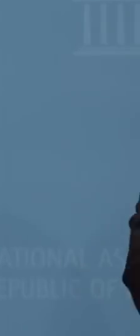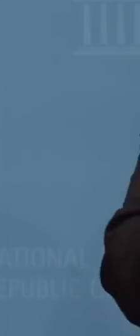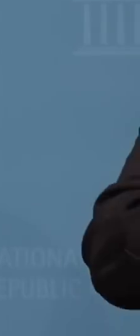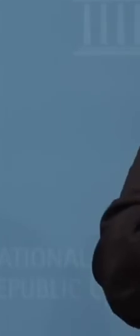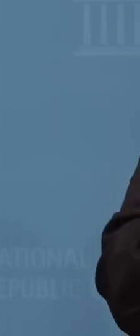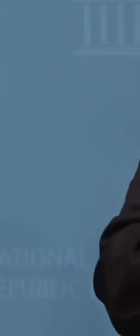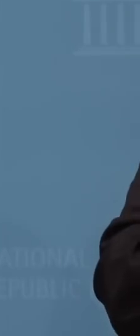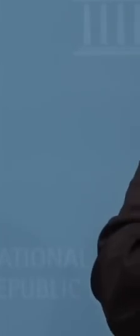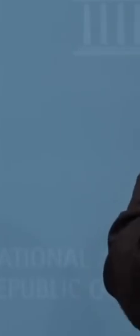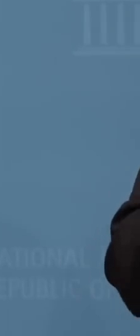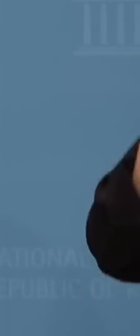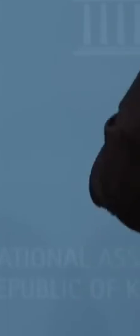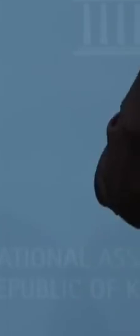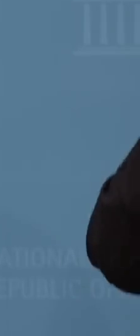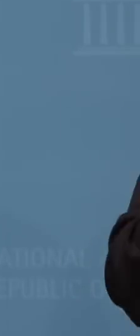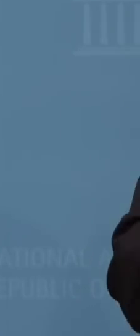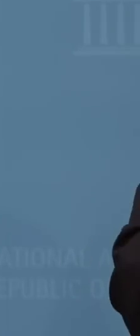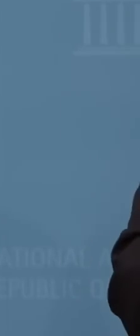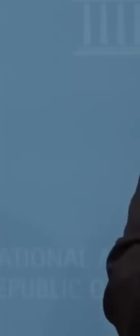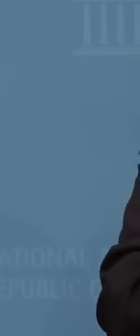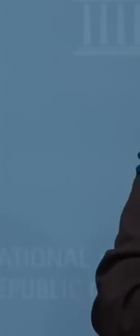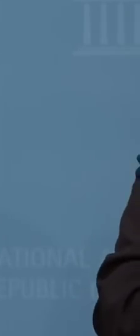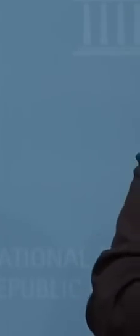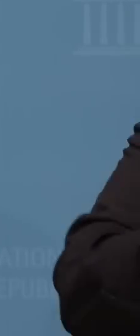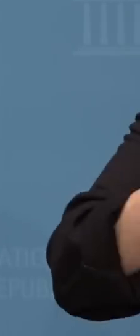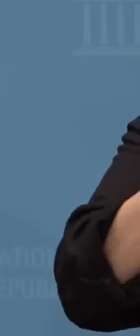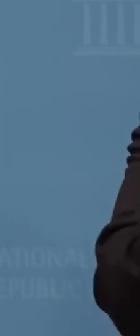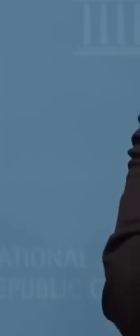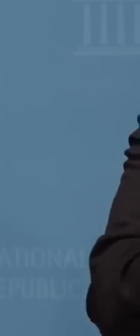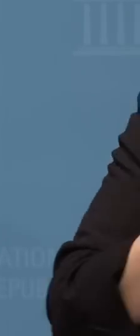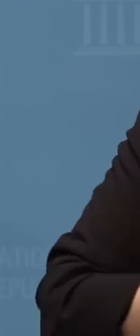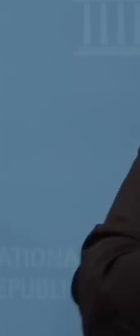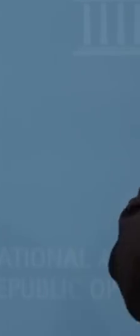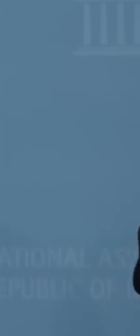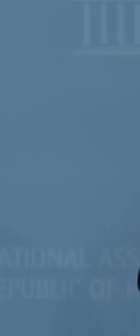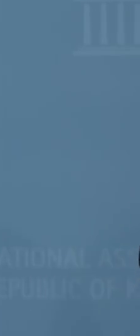녹색 기술과 투자에 미국 흡수를 추진하고 있습니다.